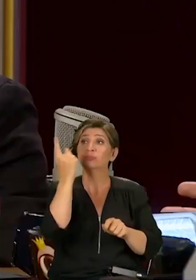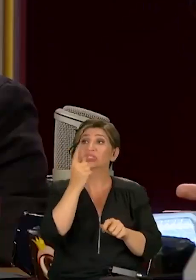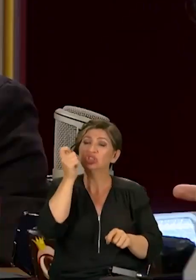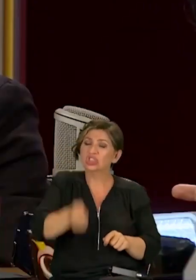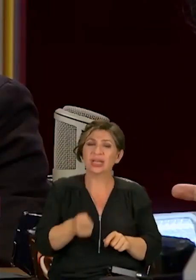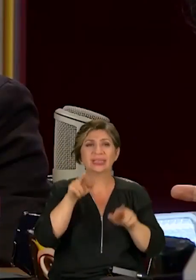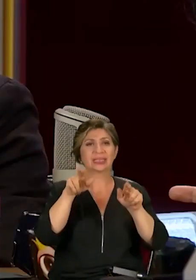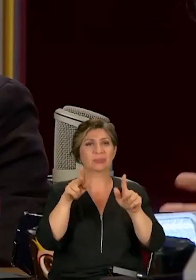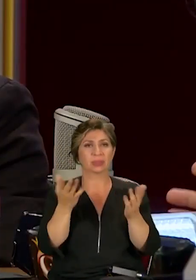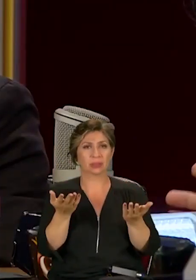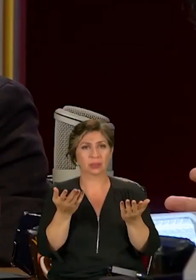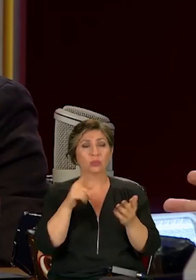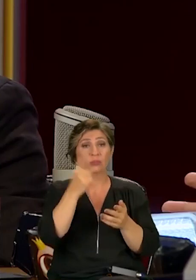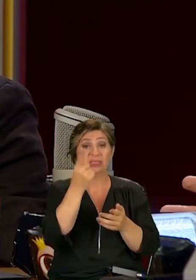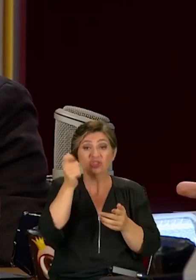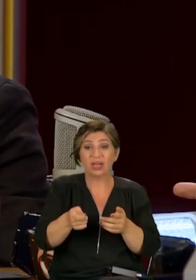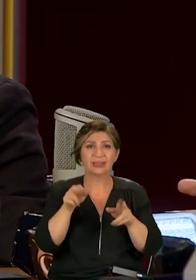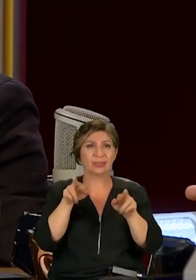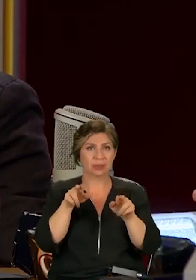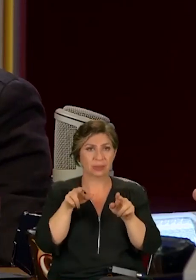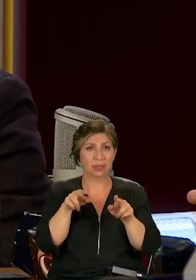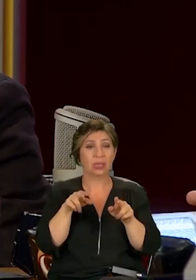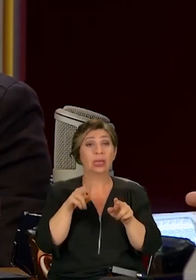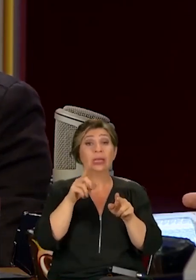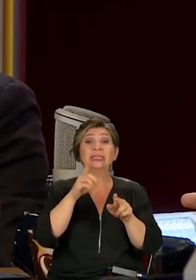şart haline geldi. Bu bir şart haline geldi.